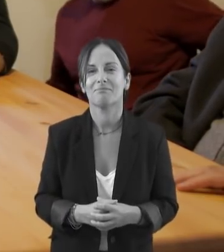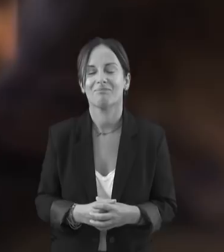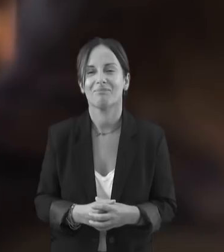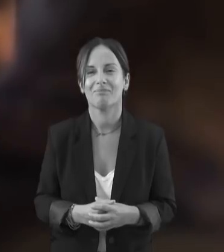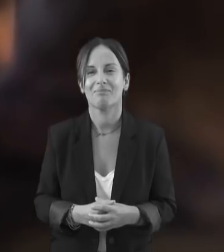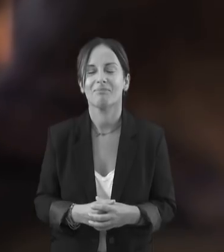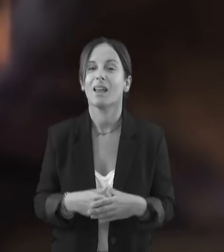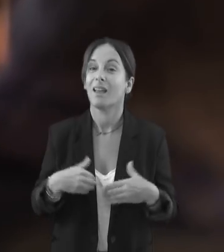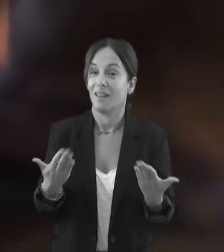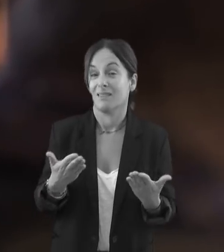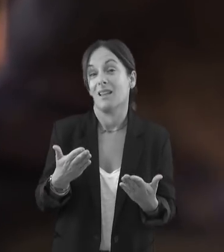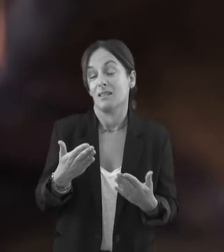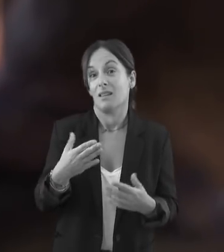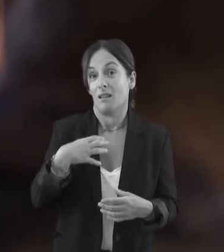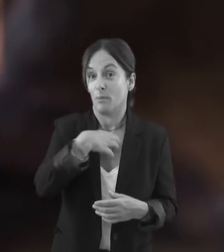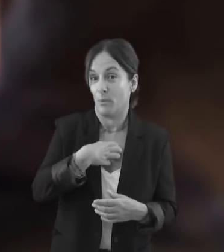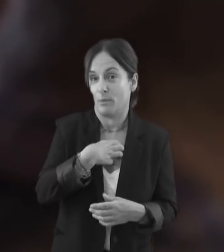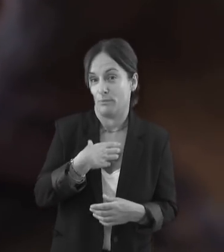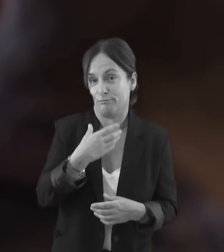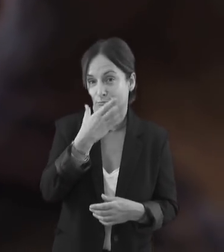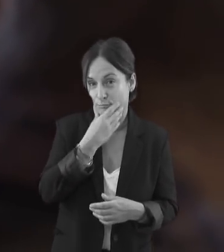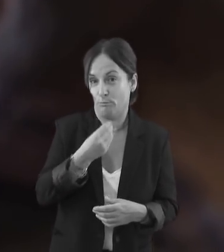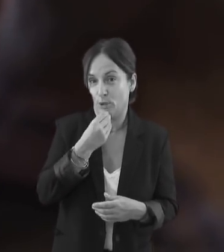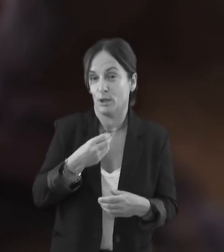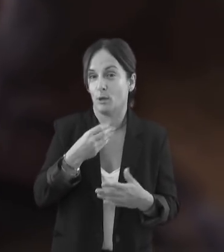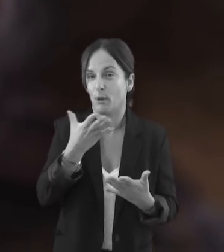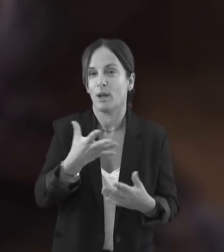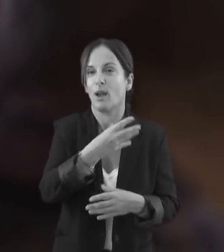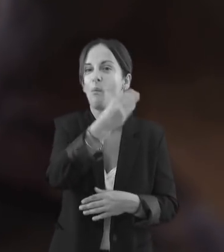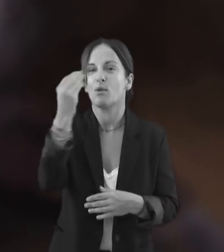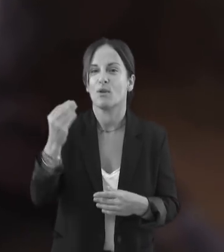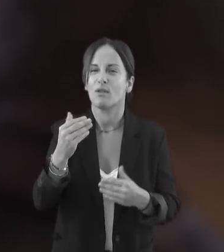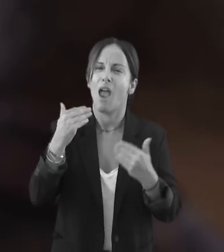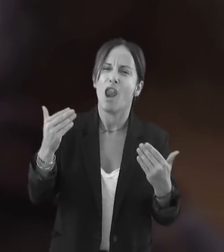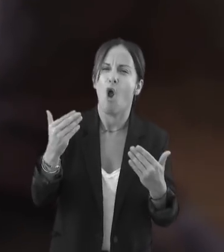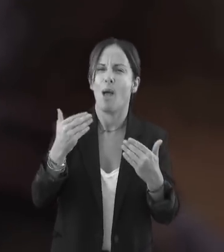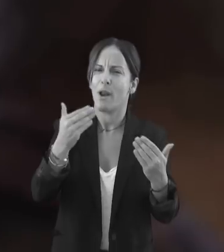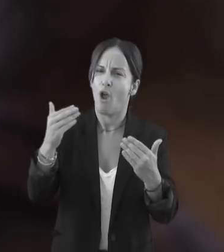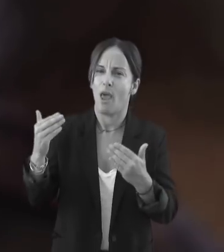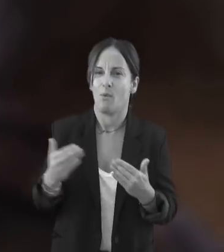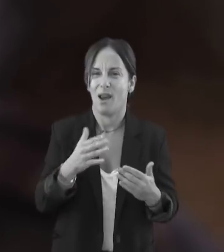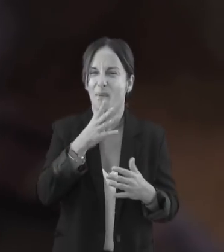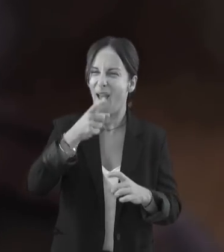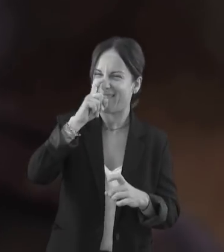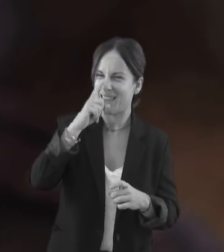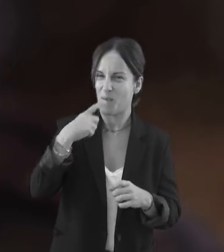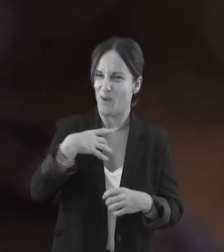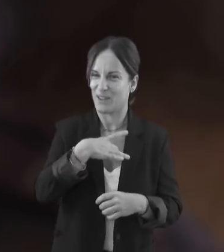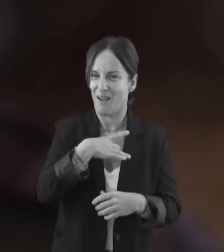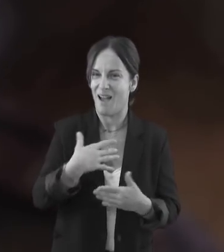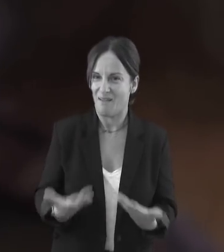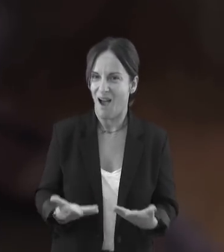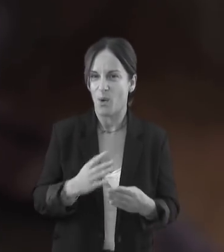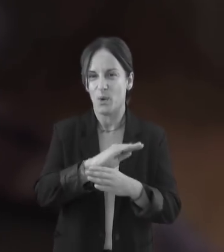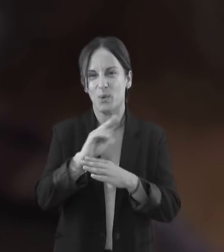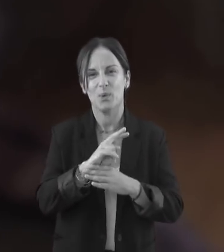aquí... Vols que tu i aquí ja vale molt de dir, ho deix, o m'agrada. O sigui, si t'agrada seguiràs, i si no t'agrada com qui vols, que sí. Una feina dura, dius,